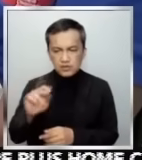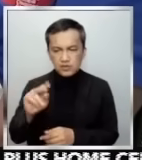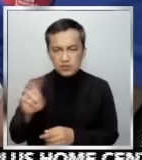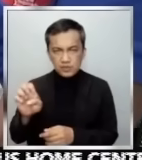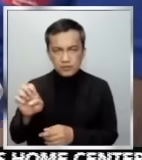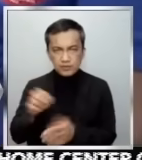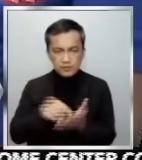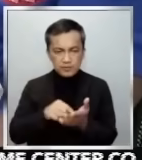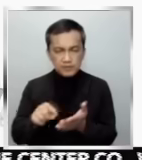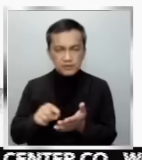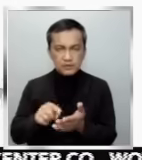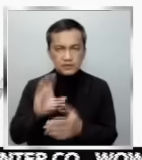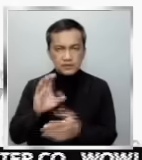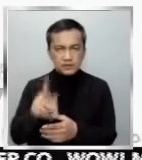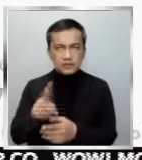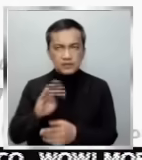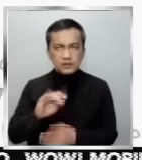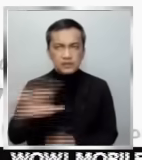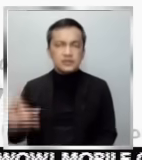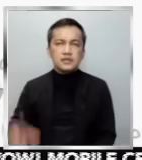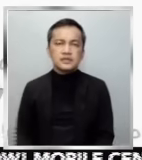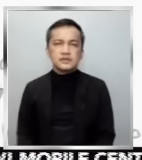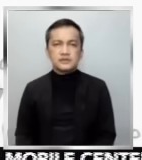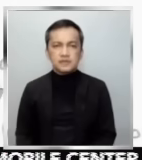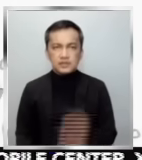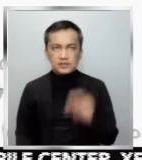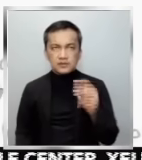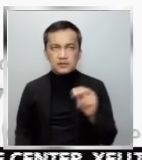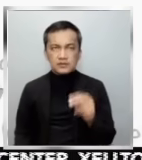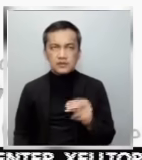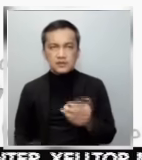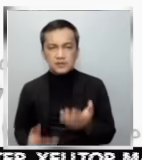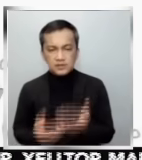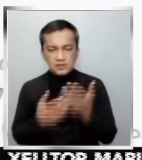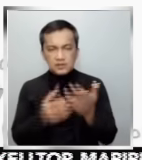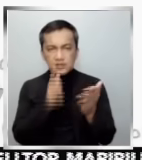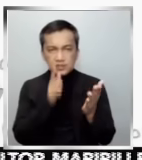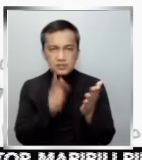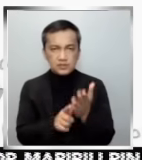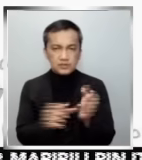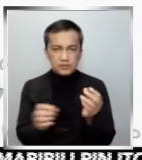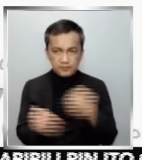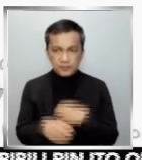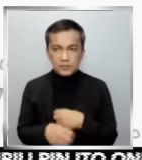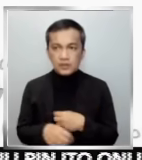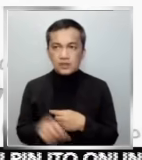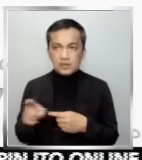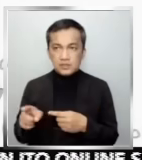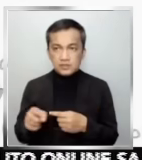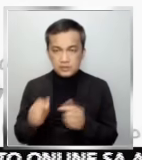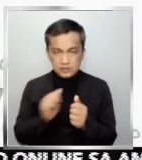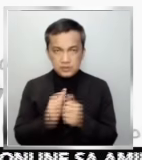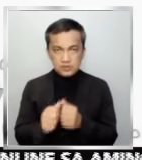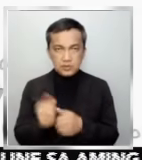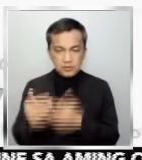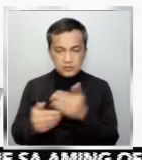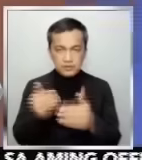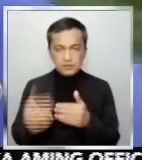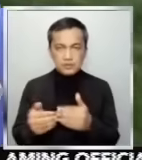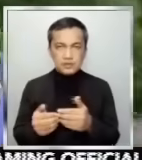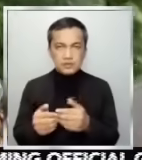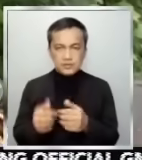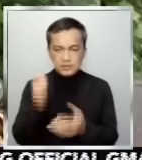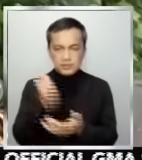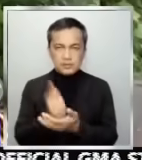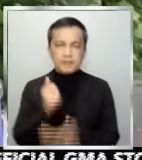kanilang cellphone bill kailangan lang nila magpasa ng sulat sa kanilang opisina At dadaan sa proseso ang pag-aproba rito